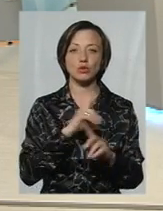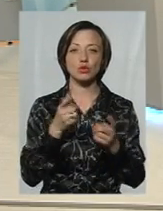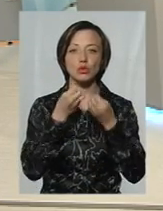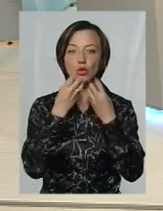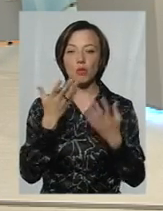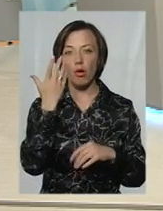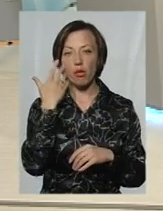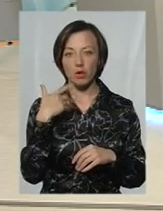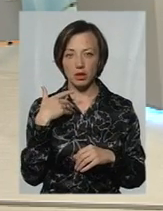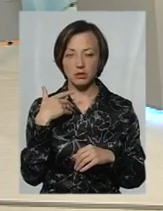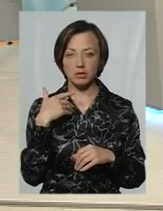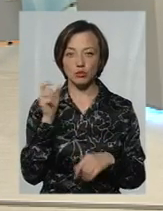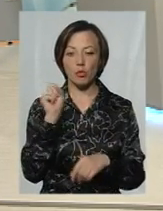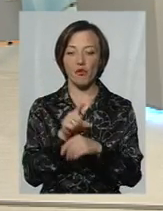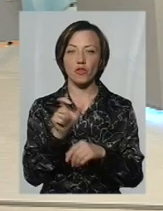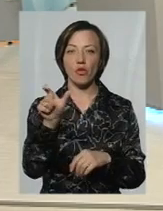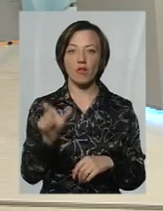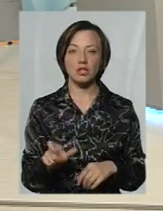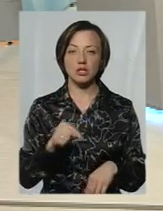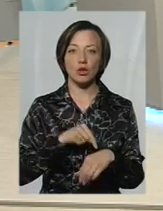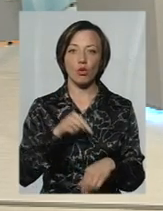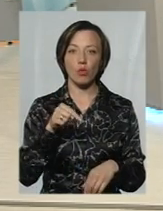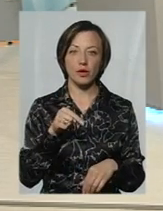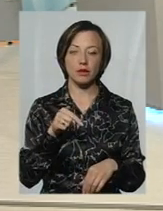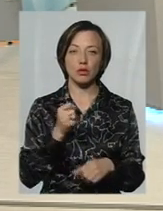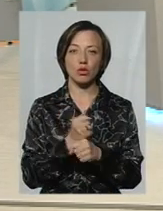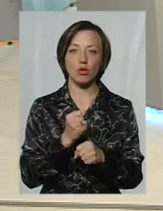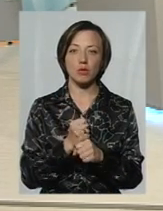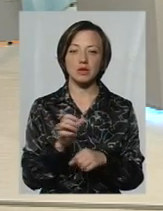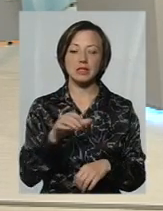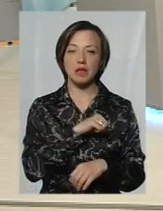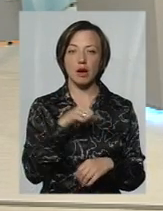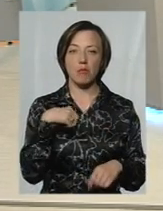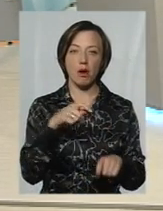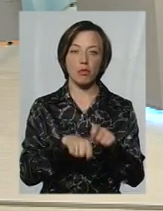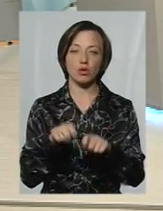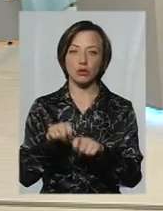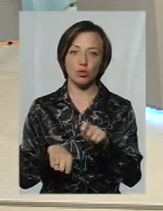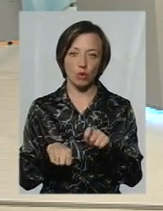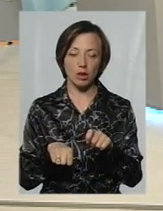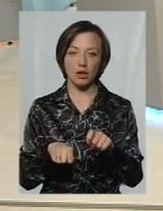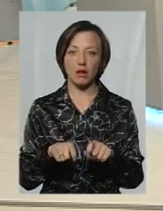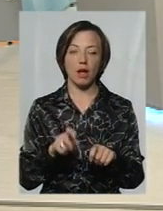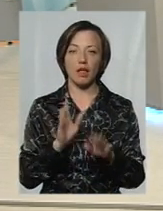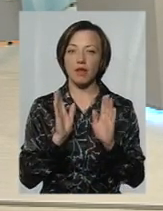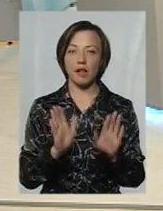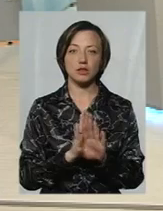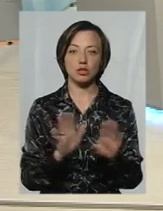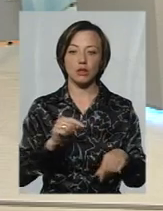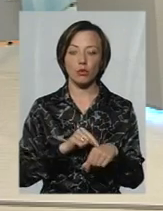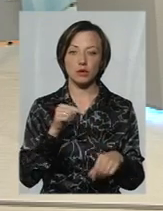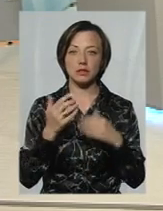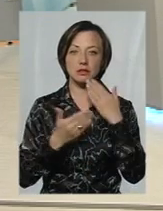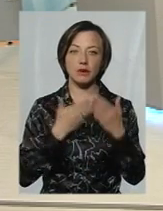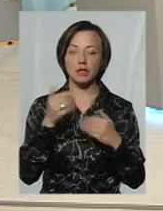коли уповноважена реагує, власне, робить сама моніторинг, а не лише реагує на